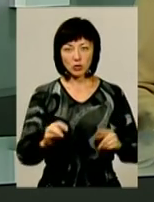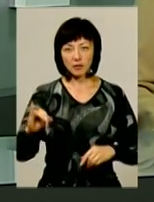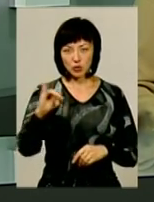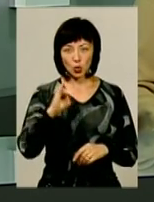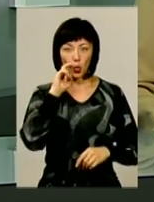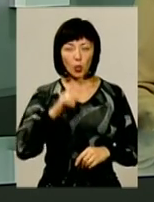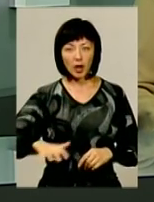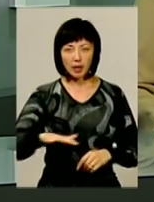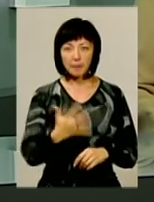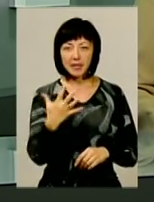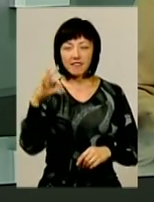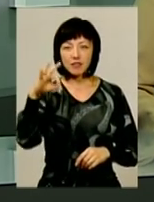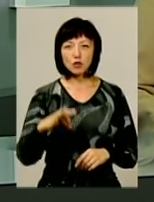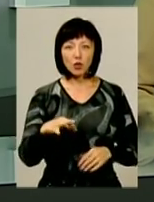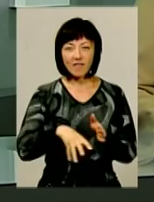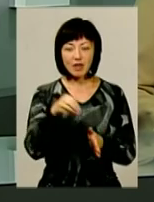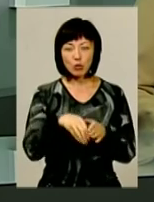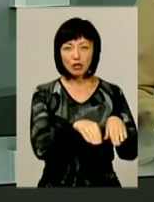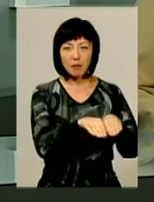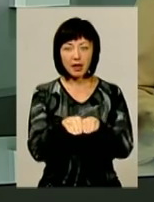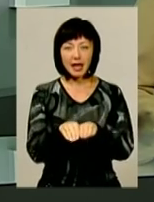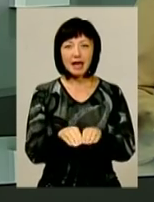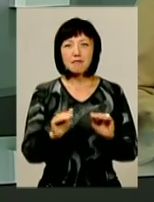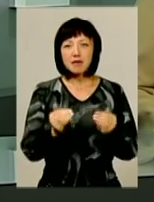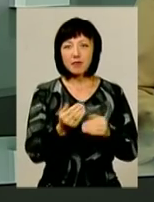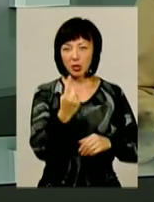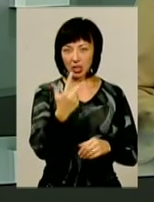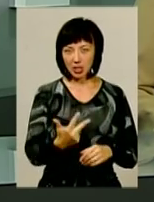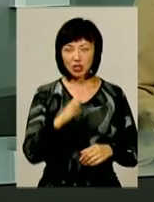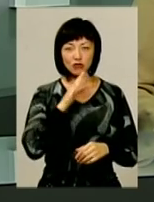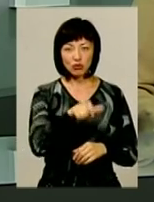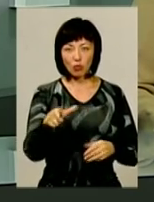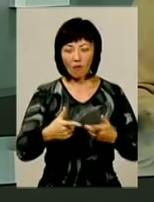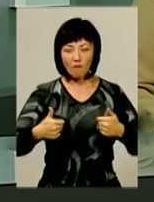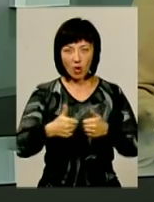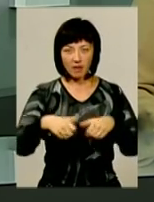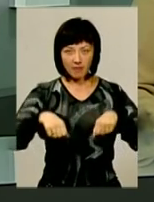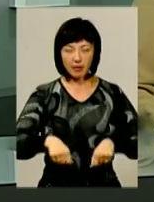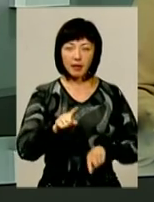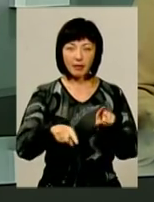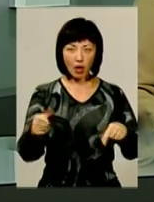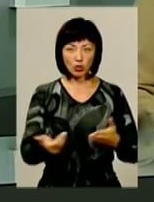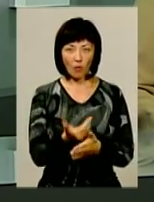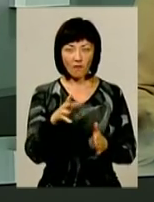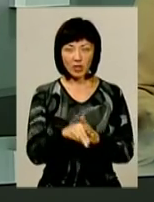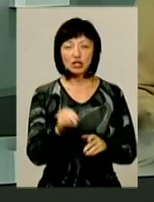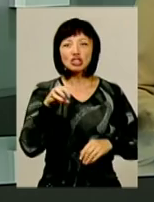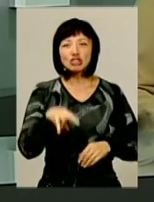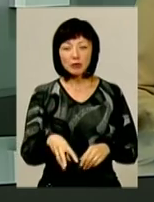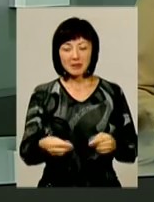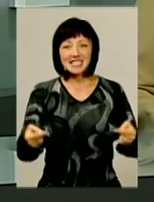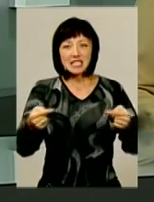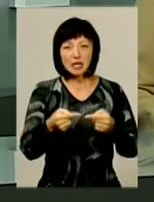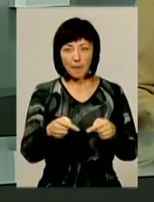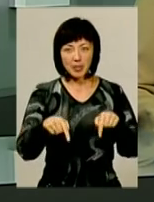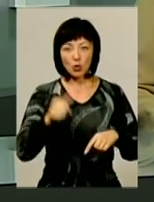України. 5-відсотковий виборчий бар'єр та мінімум третина жінок в органах влади – це лише деякі нововведення. Чим саме цьогорічні